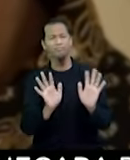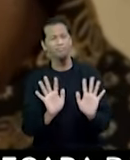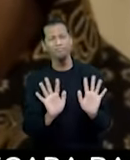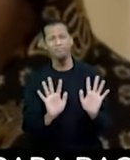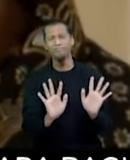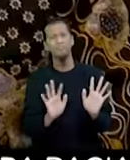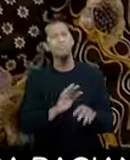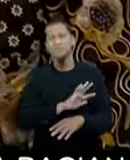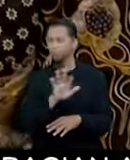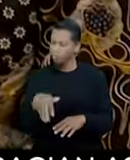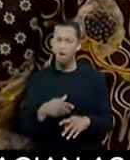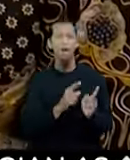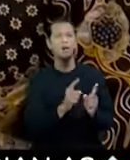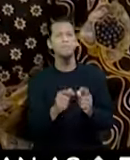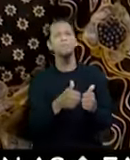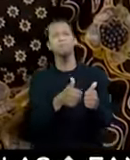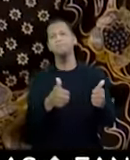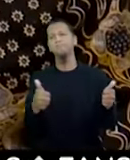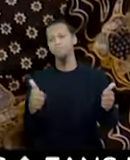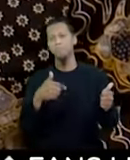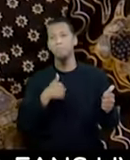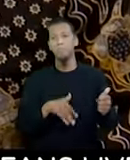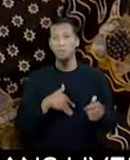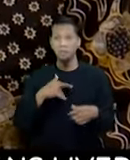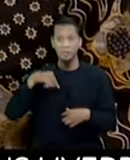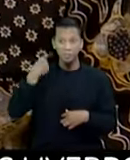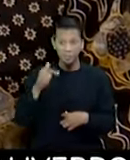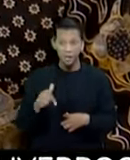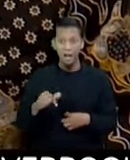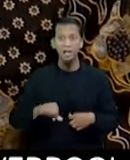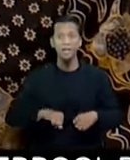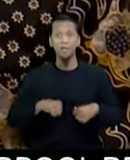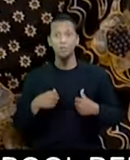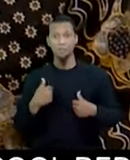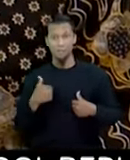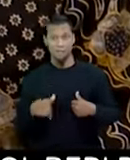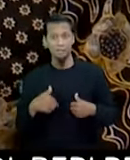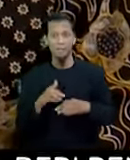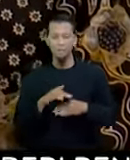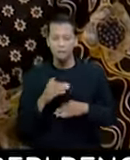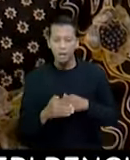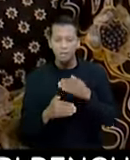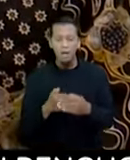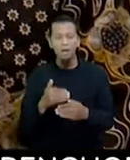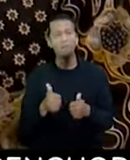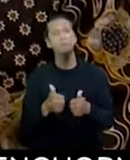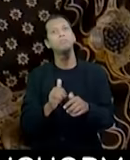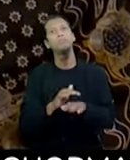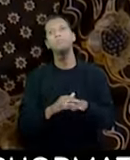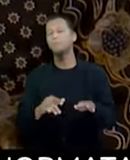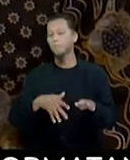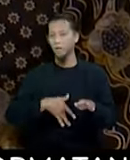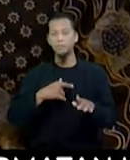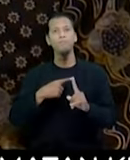udah Islam saya marah sampai sekarang hidup saya lebih teratur hidup saya lebih tenang ada optimis yang tinggi untuk